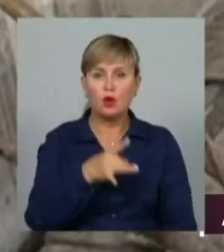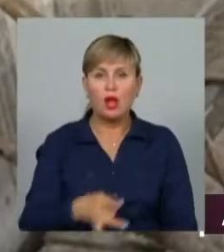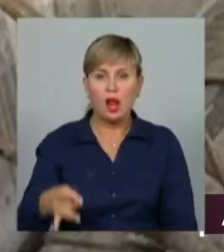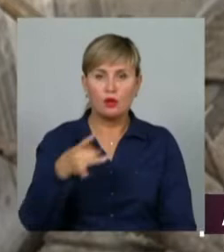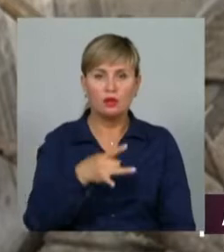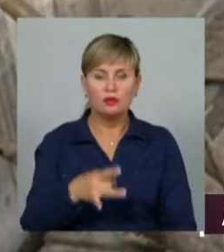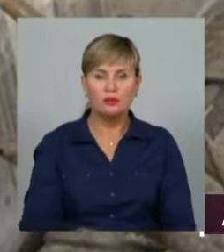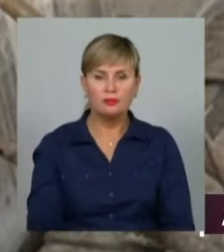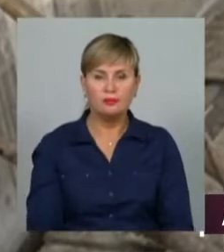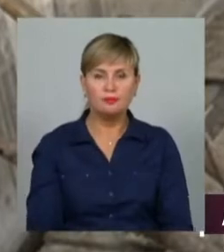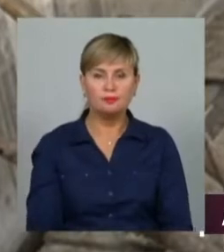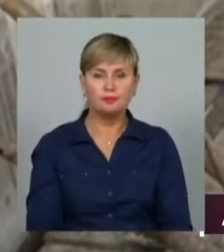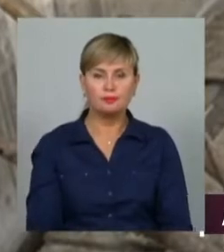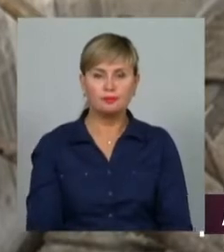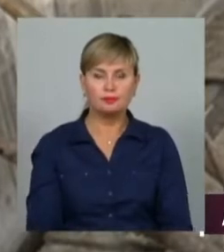района.